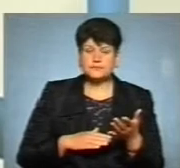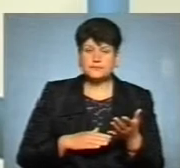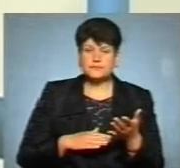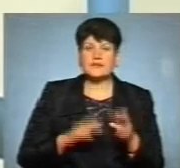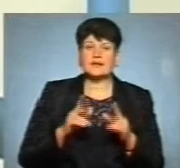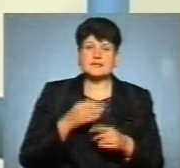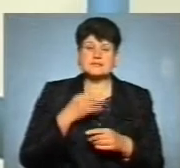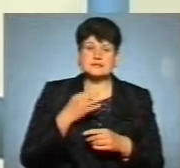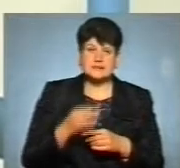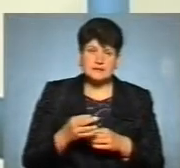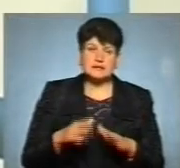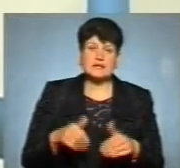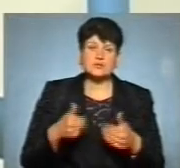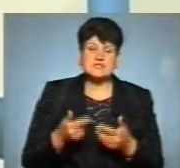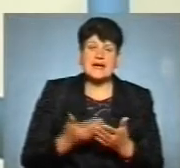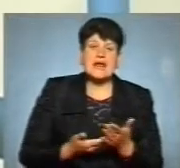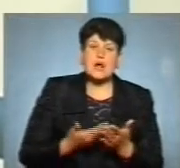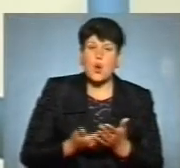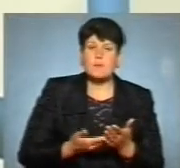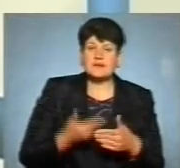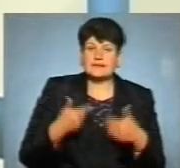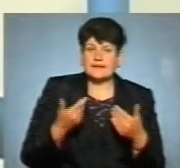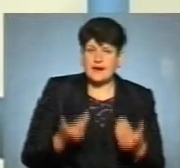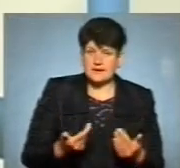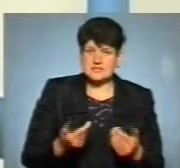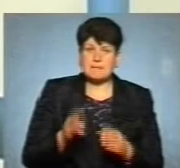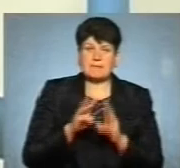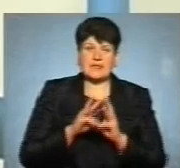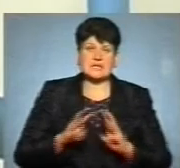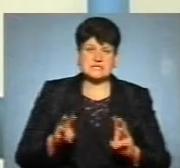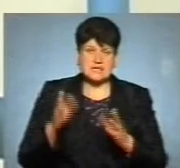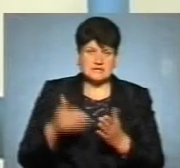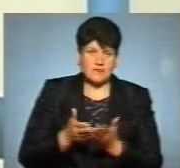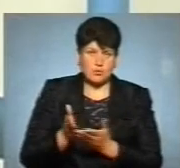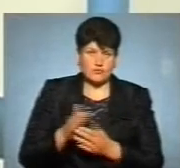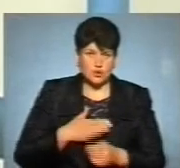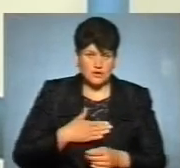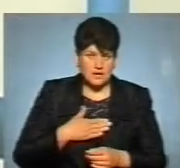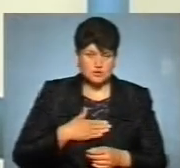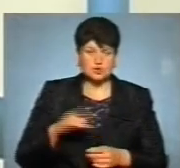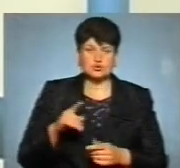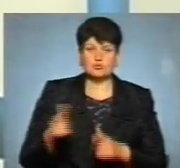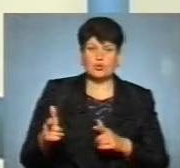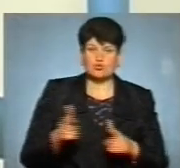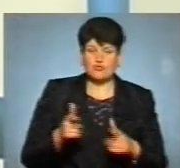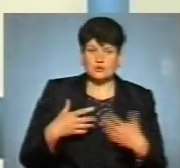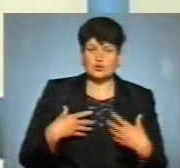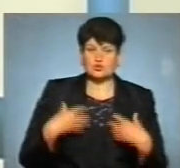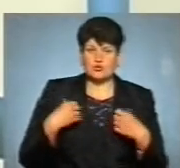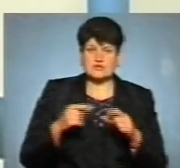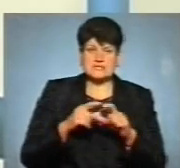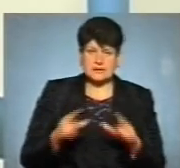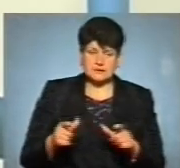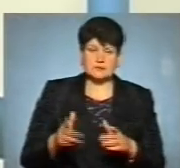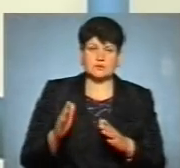як сказали, десь є певні рекомендації від міністерства профільного нашого, що готувати, щоб оздоровчі заклади готувалися